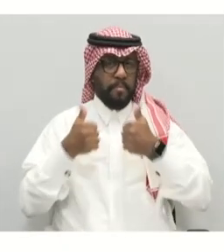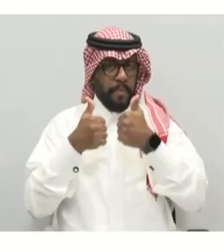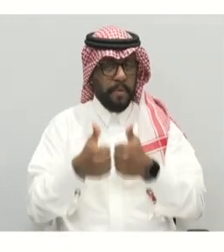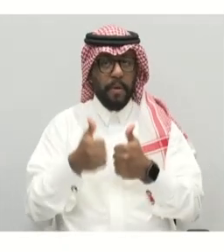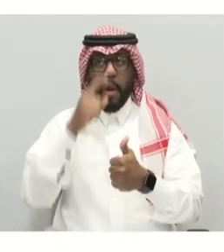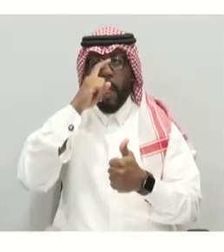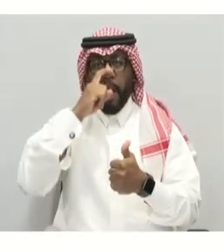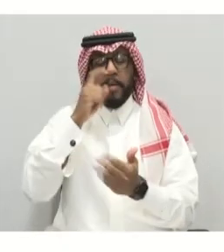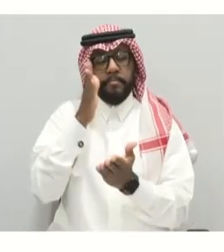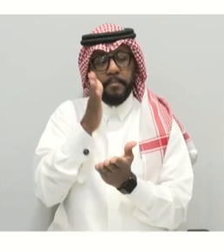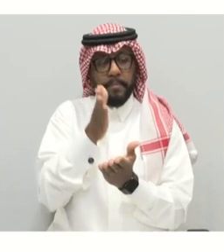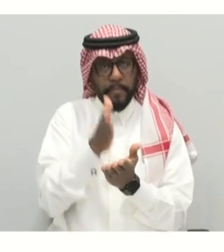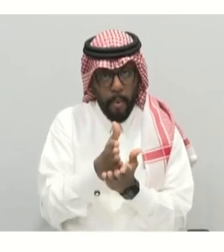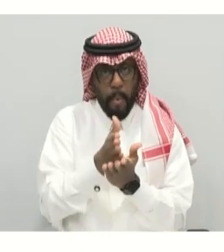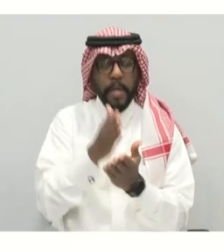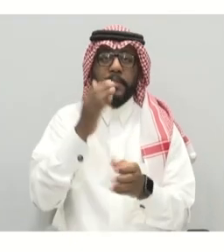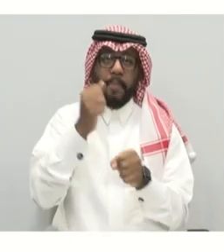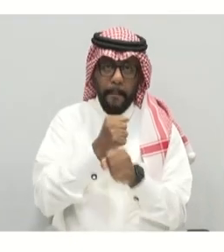الواجبات والمسؤوليات